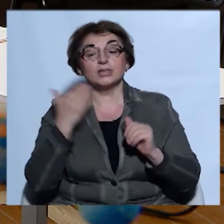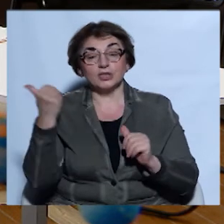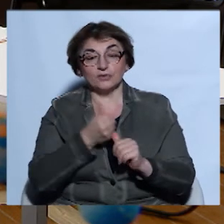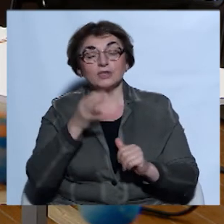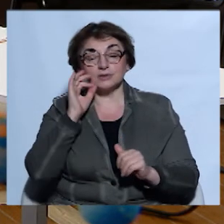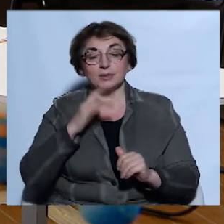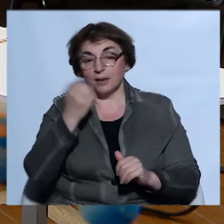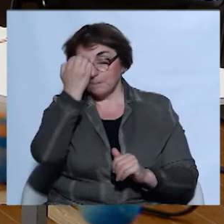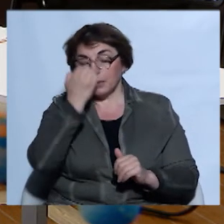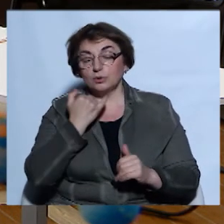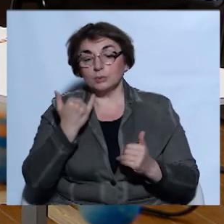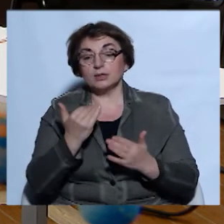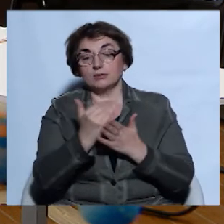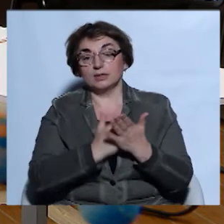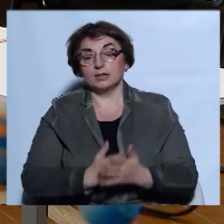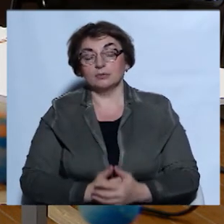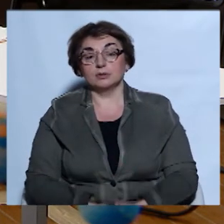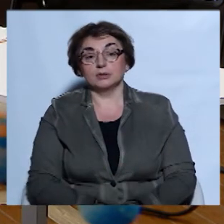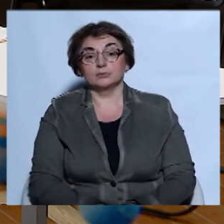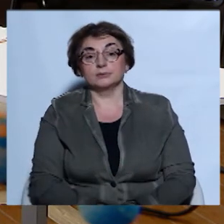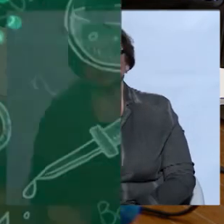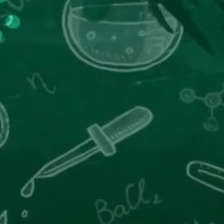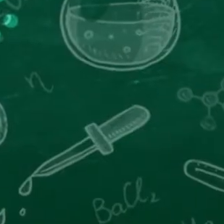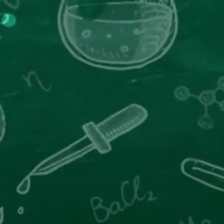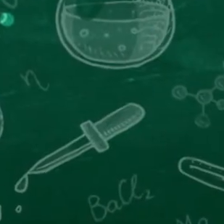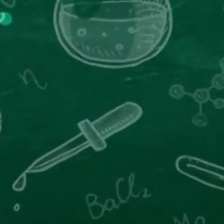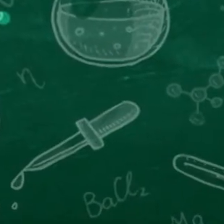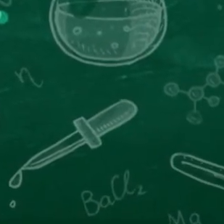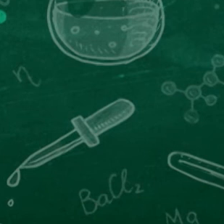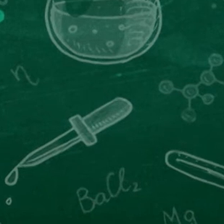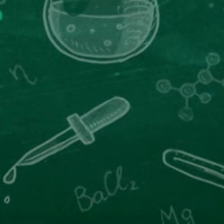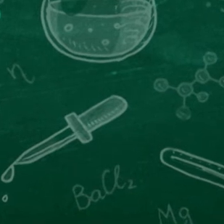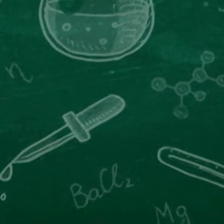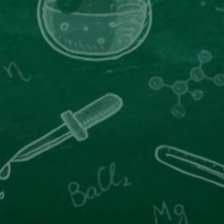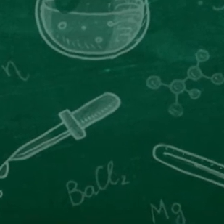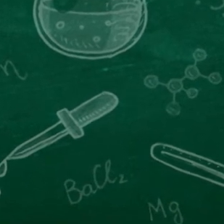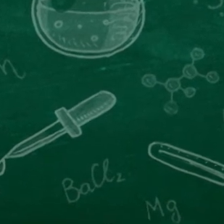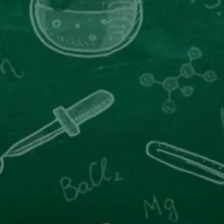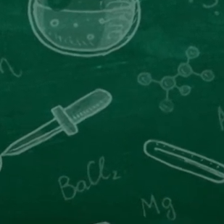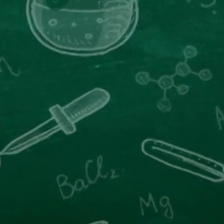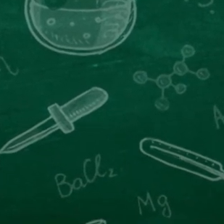შემდეგ. მადლობა დღევანდელი გაკვეთილისთვის.